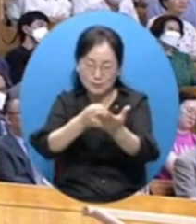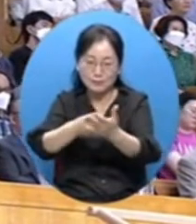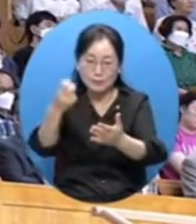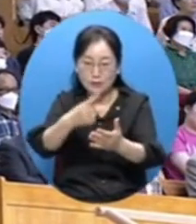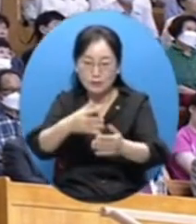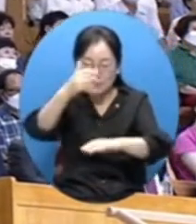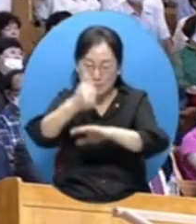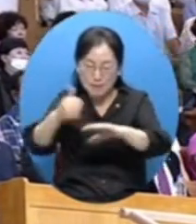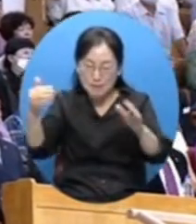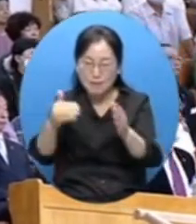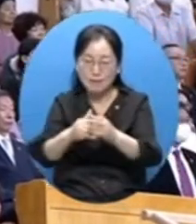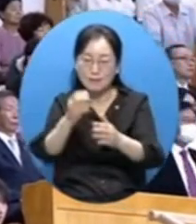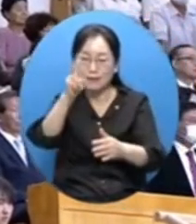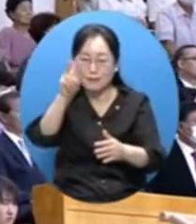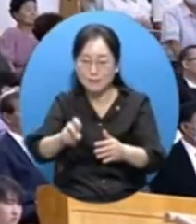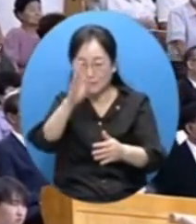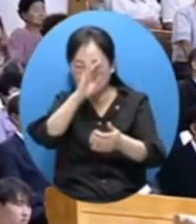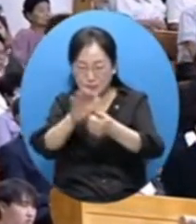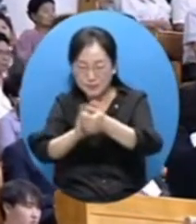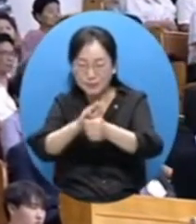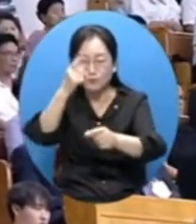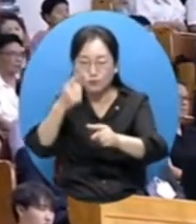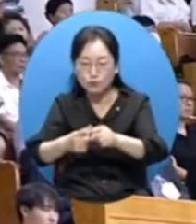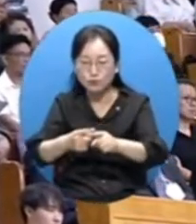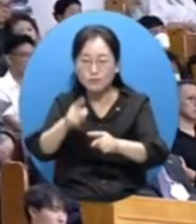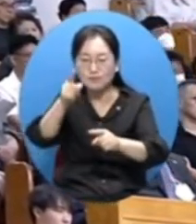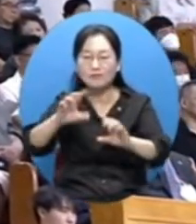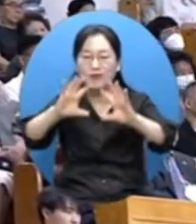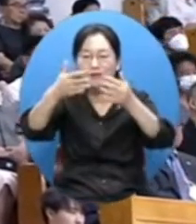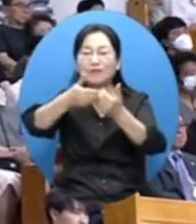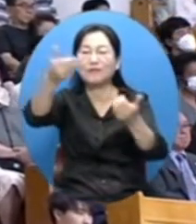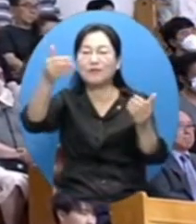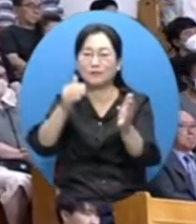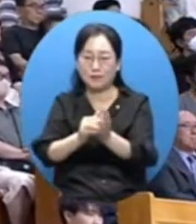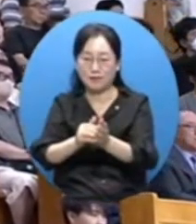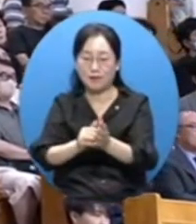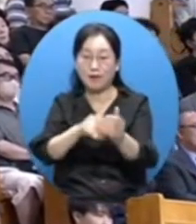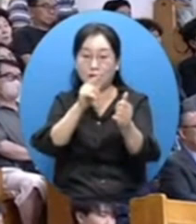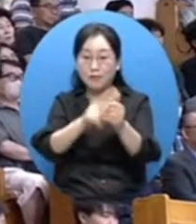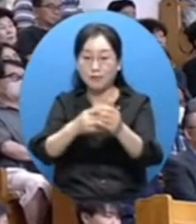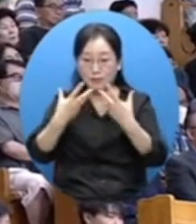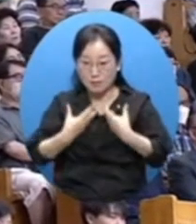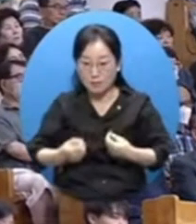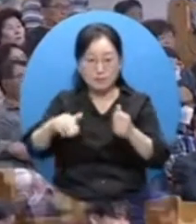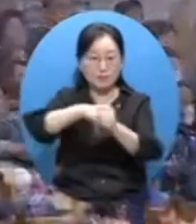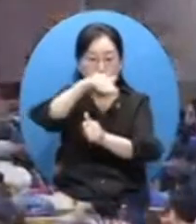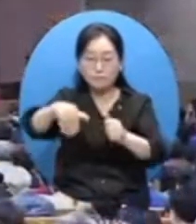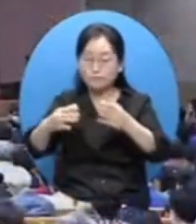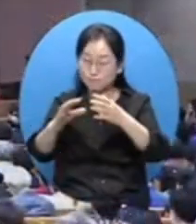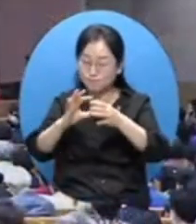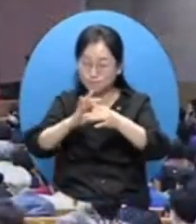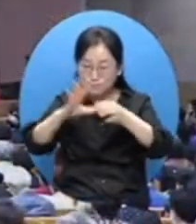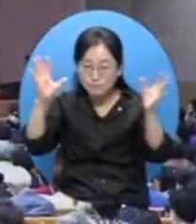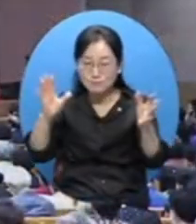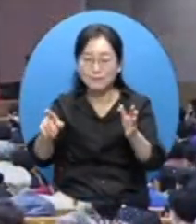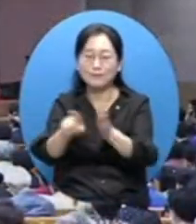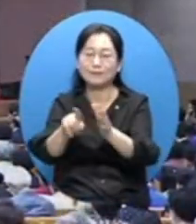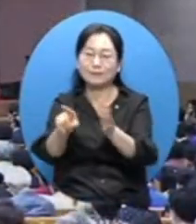치료하다가 주님 품에 안기셨습니다. 이대 박사님은 그런 절망의 상황 속에서 믿음의 손을 내미는